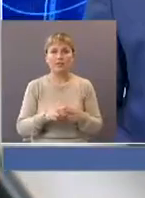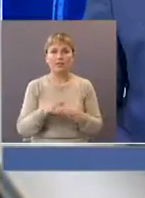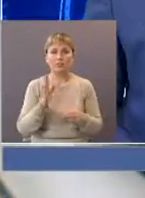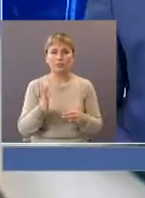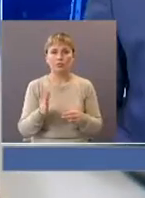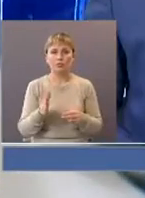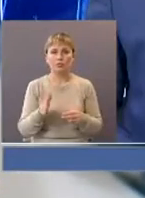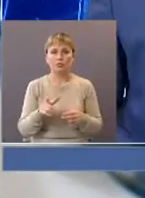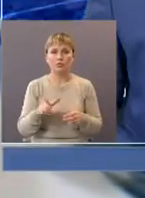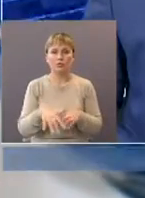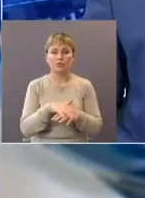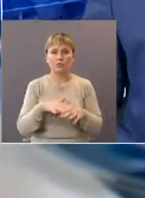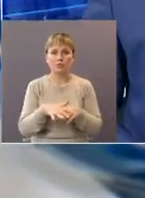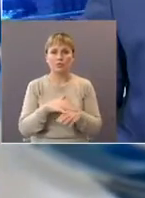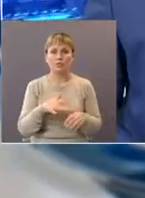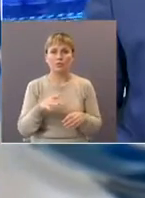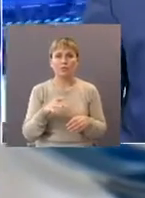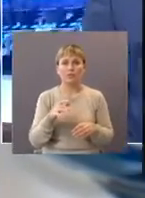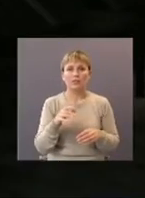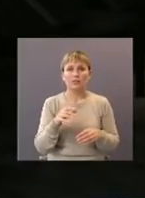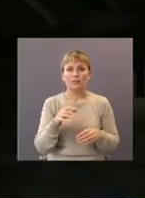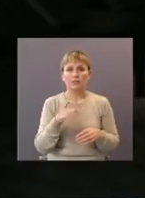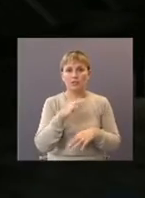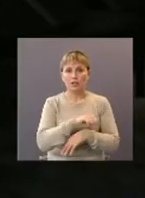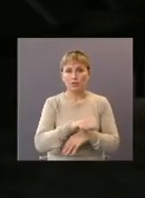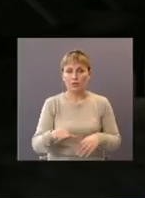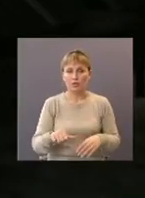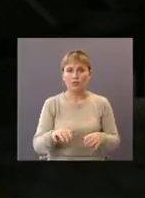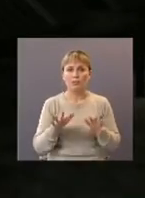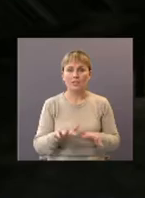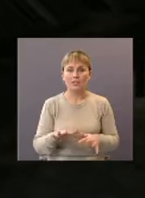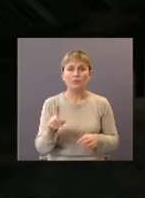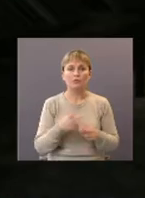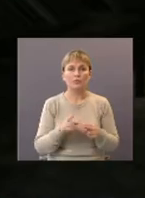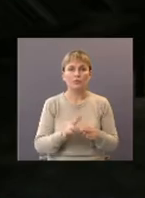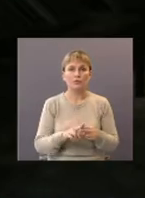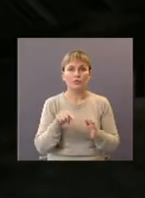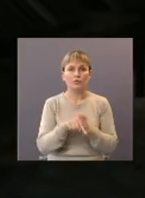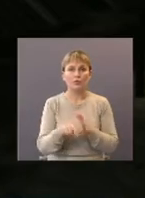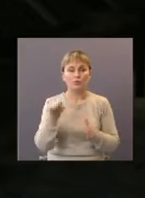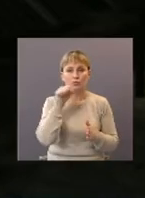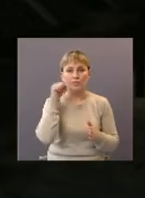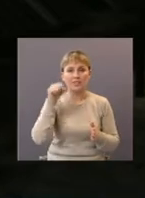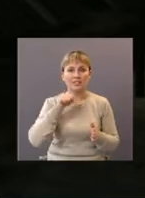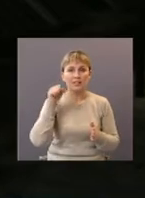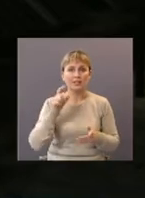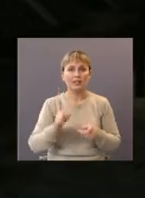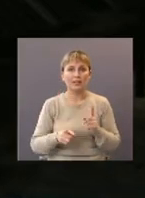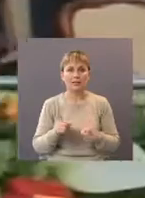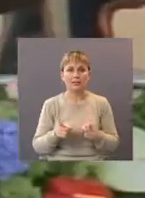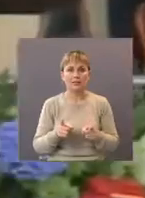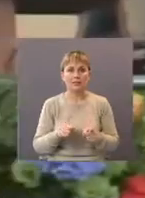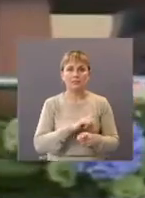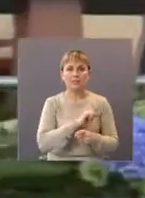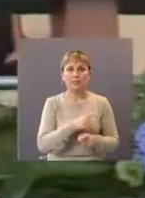со стороны оппозиции. Прежде всего, конечно, это зарубежная оппозиция, потому что внутри Узбекистана реальных оппонирующих